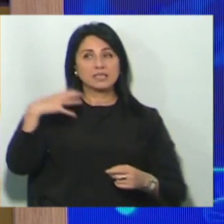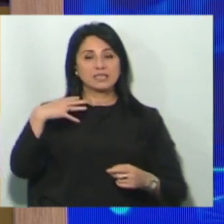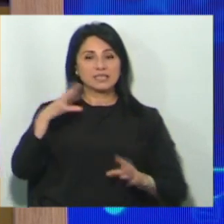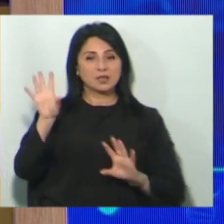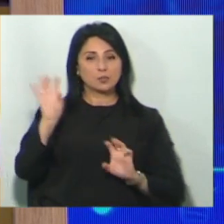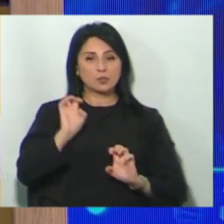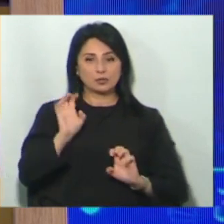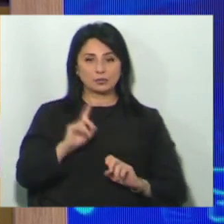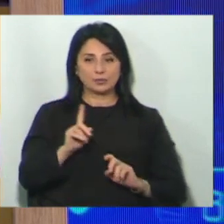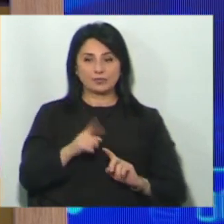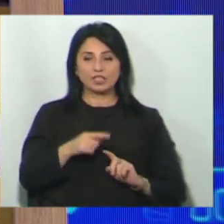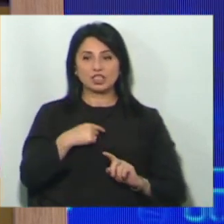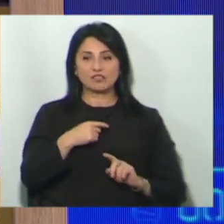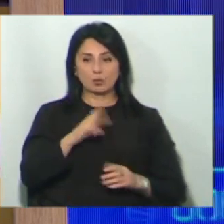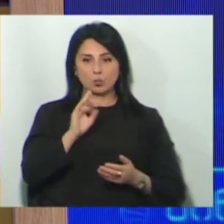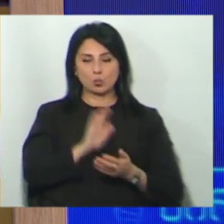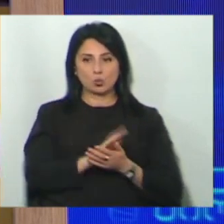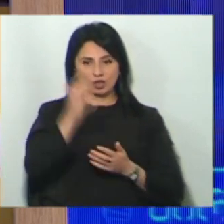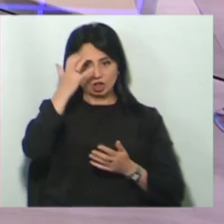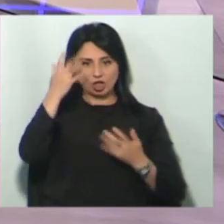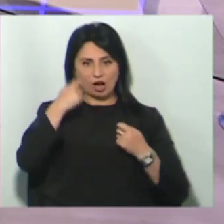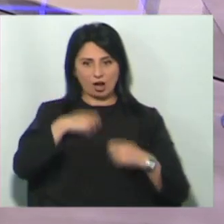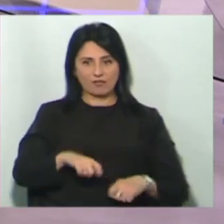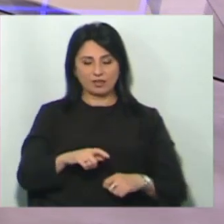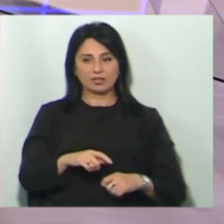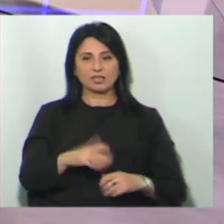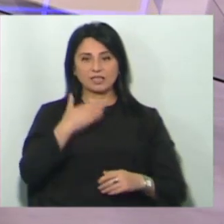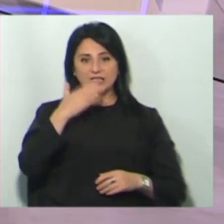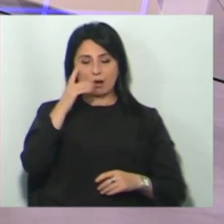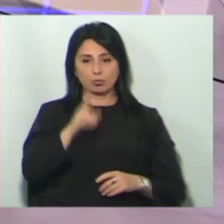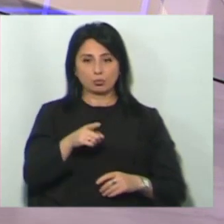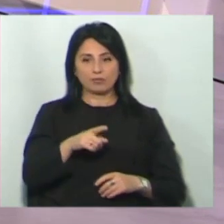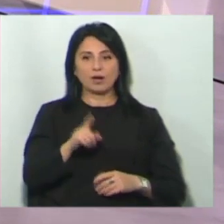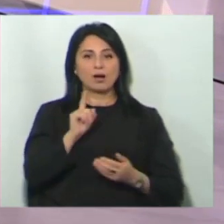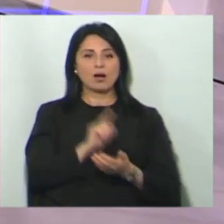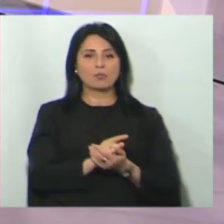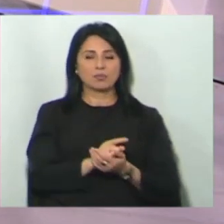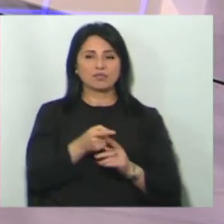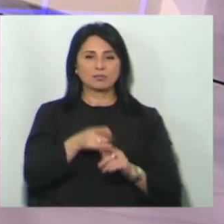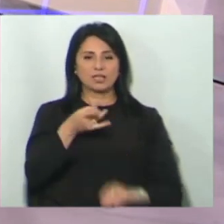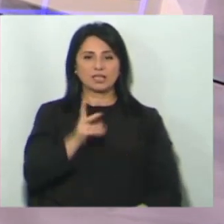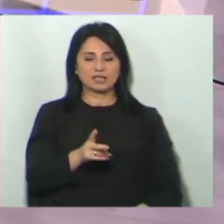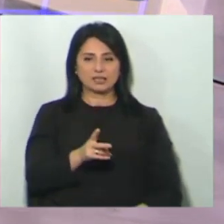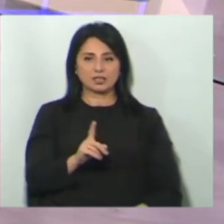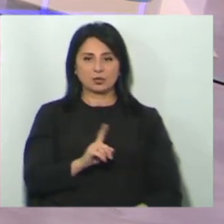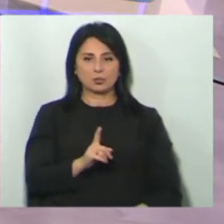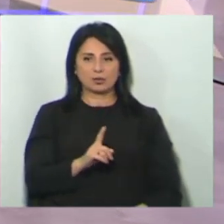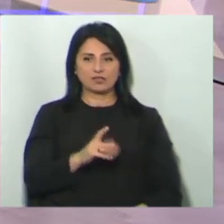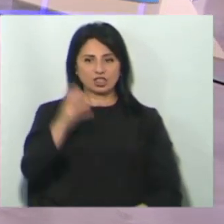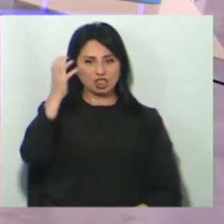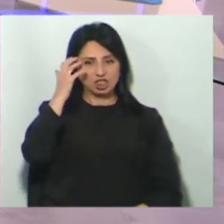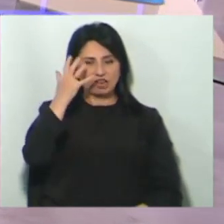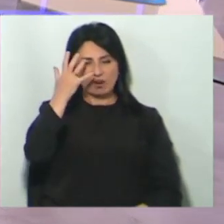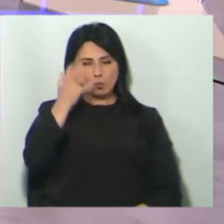სხივებთან ურთიერთობაში. თუ ჩვენ მუდმივად შავი სამოსით დავდივართ ზაფხულში, რასაკვირველია იმის რისკი, რომ